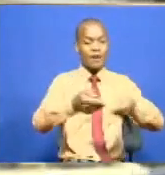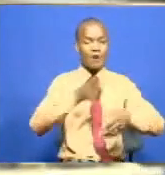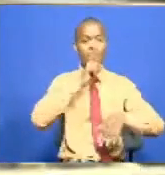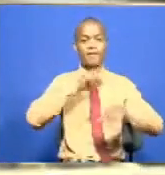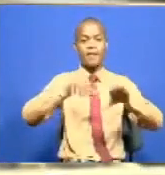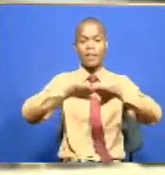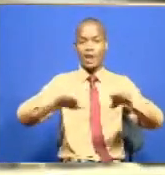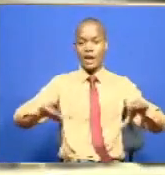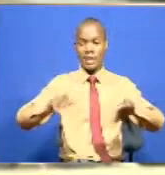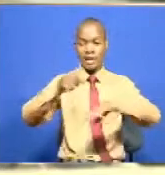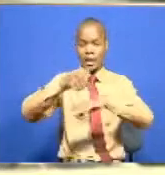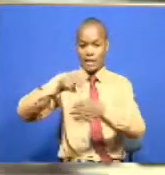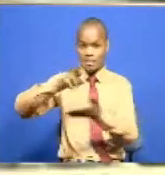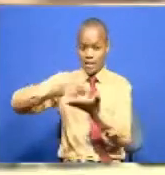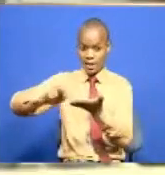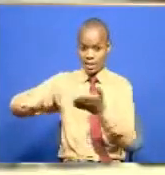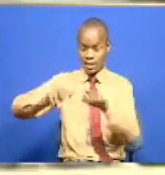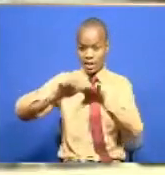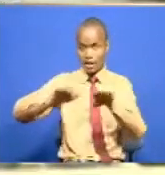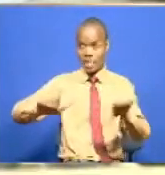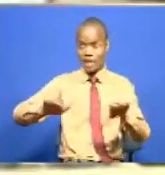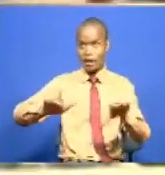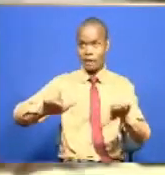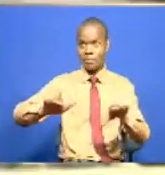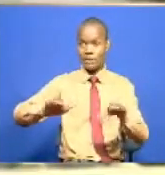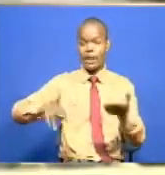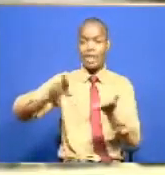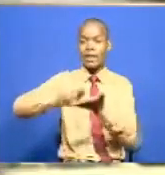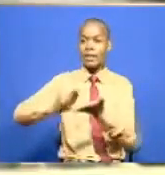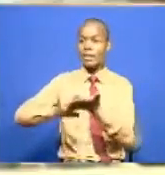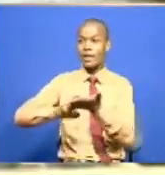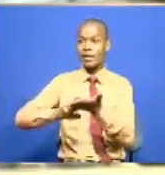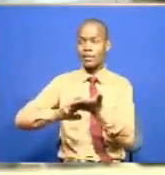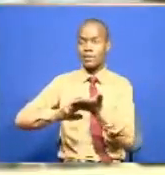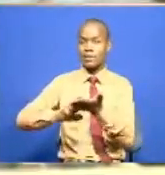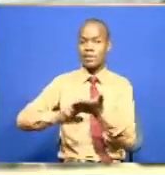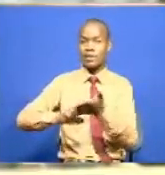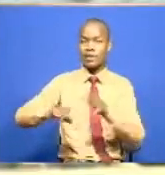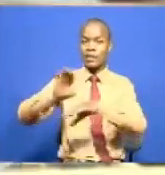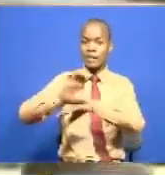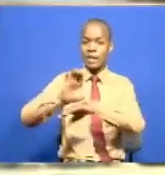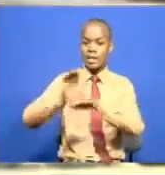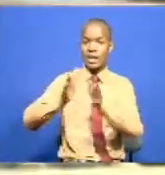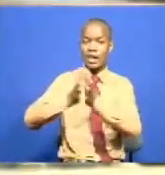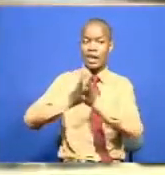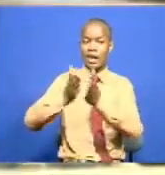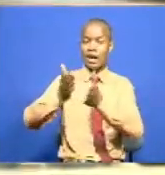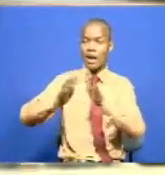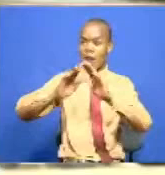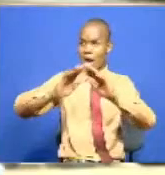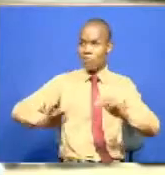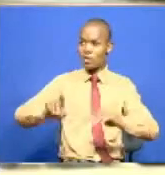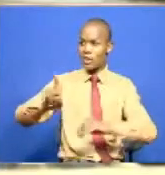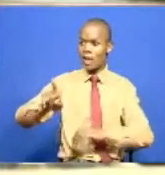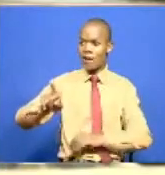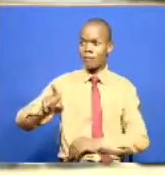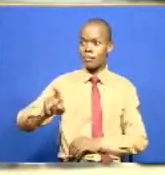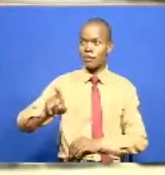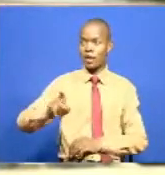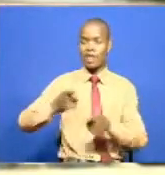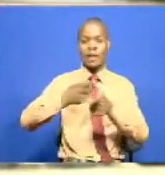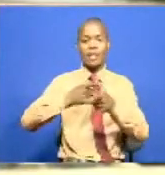ardhi, badala waandikishe kanisa na ndio ile pale, na nyumba mpaka leo ile pale, waliandikisha